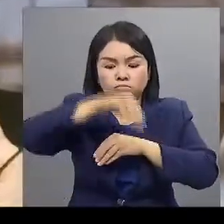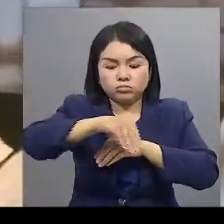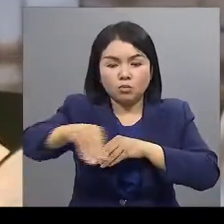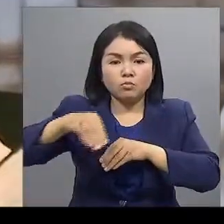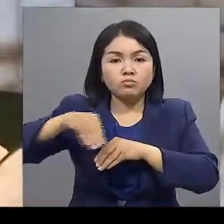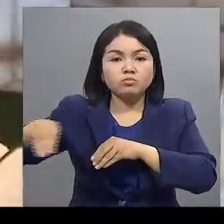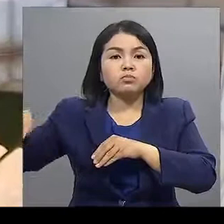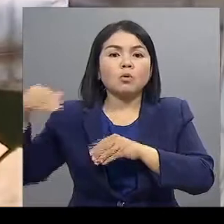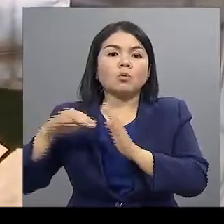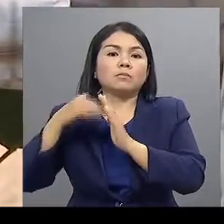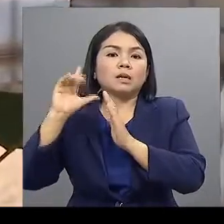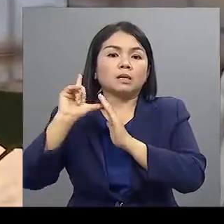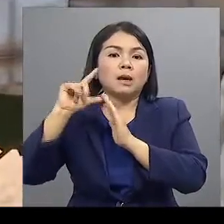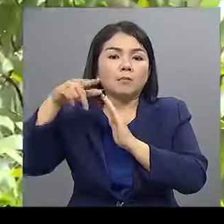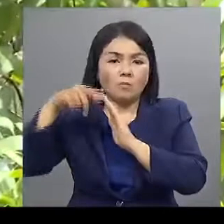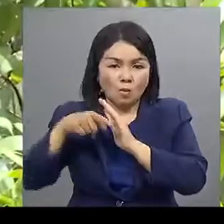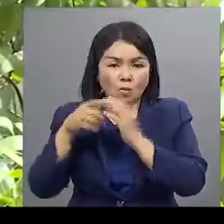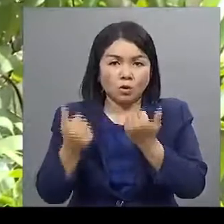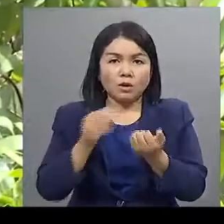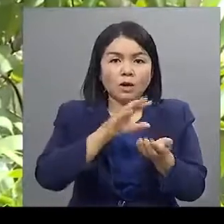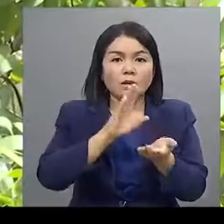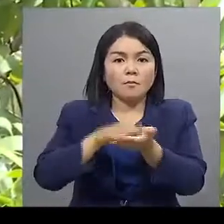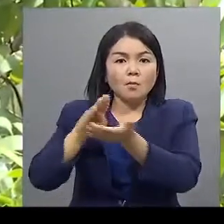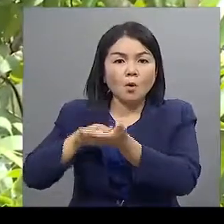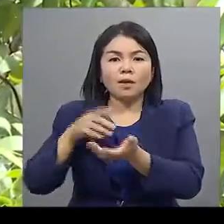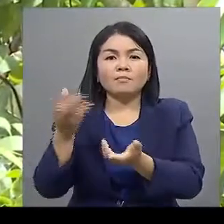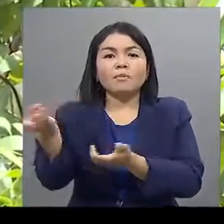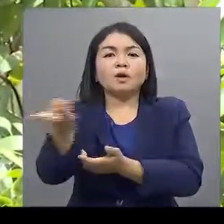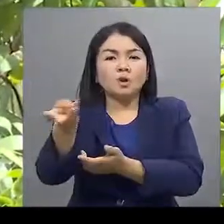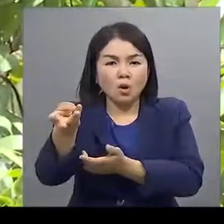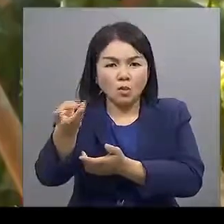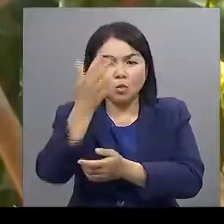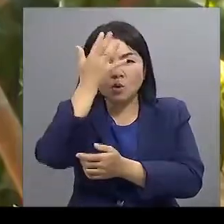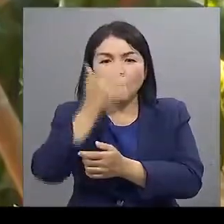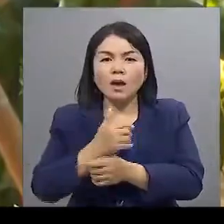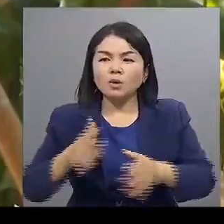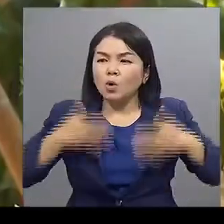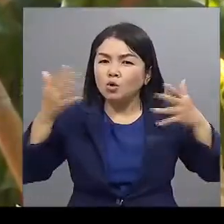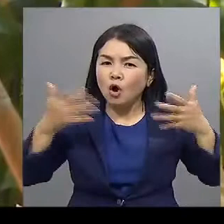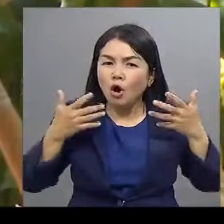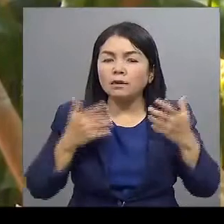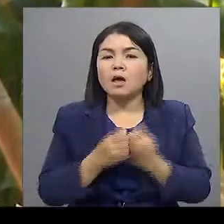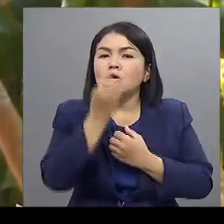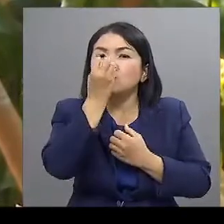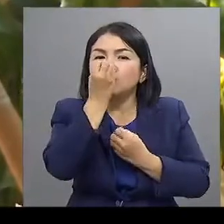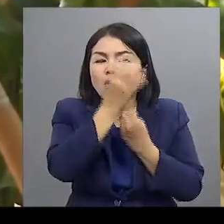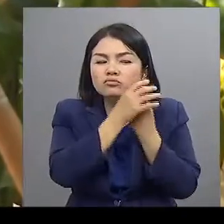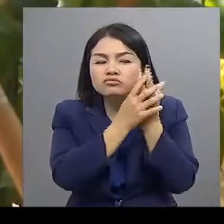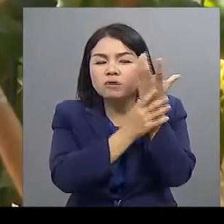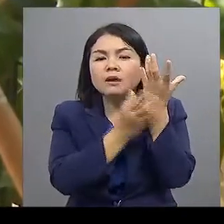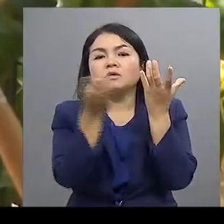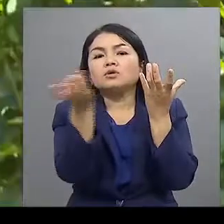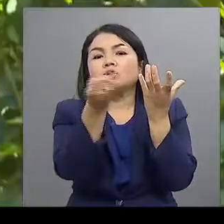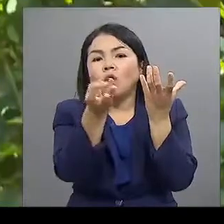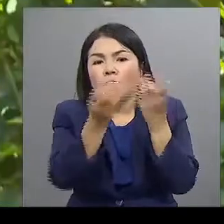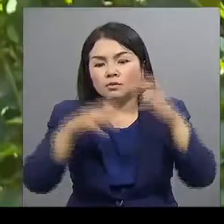ผลิตมะม่วงในพื้นที่จะน้อยกว่าปีที่ผ่านมาเพราะสภาพอากาศที่ร้อนจัดและมีฝนตกแต่เฉพาะของสมาชิกในต